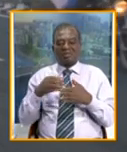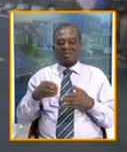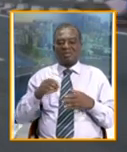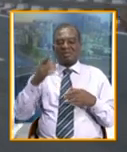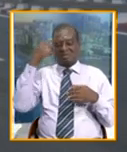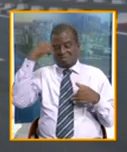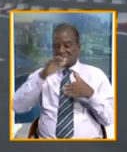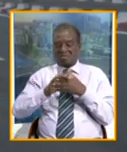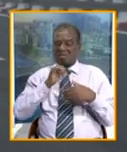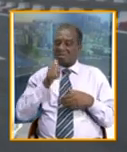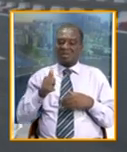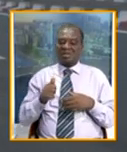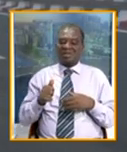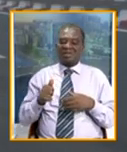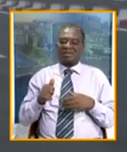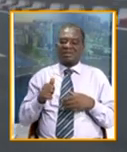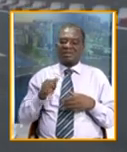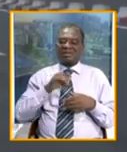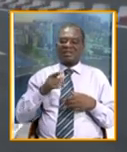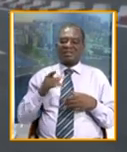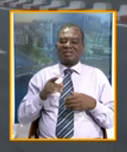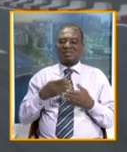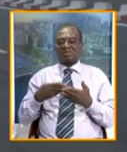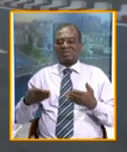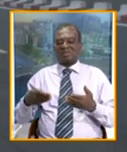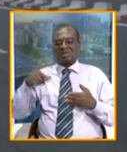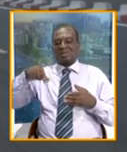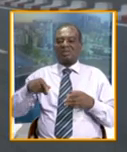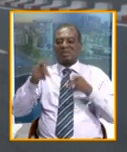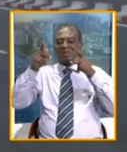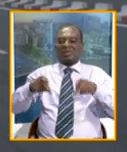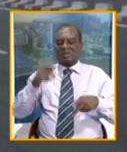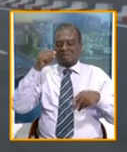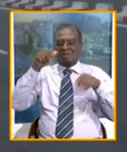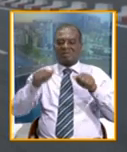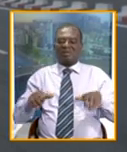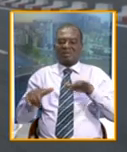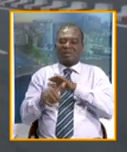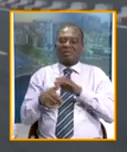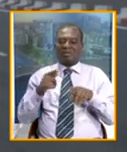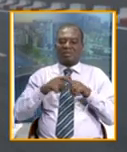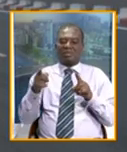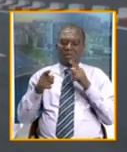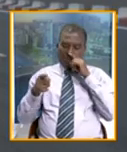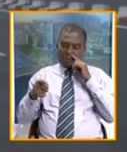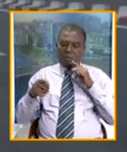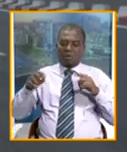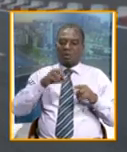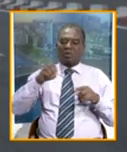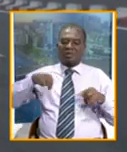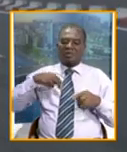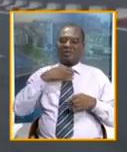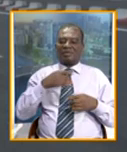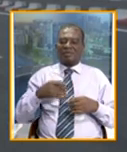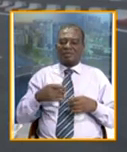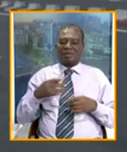c'était un truc des gens le cacher pour nous essayer de voir. Mais vraiment, après ça, quand on a vu la télévision,